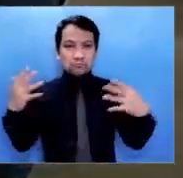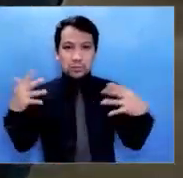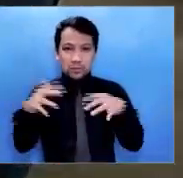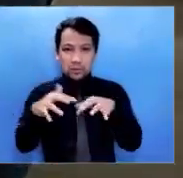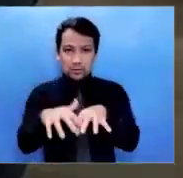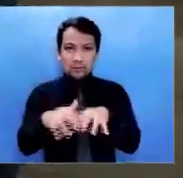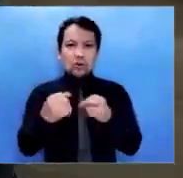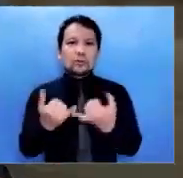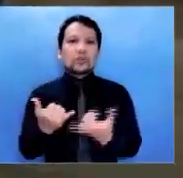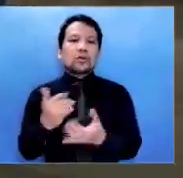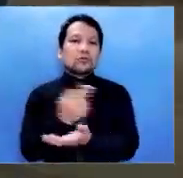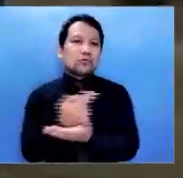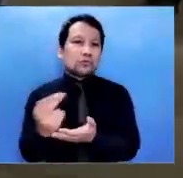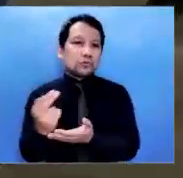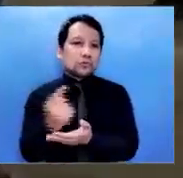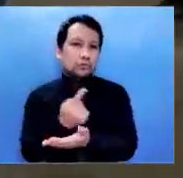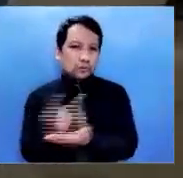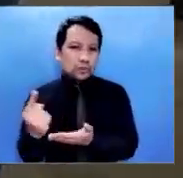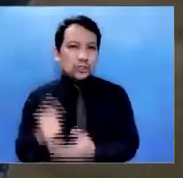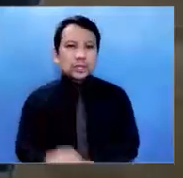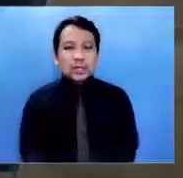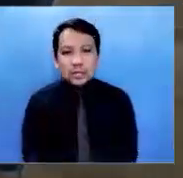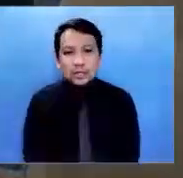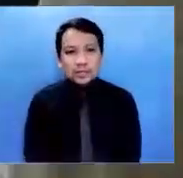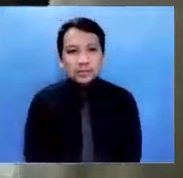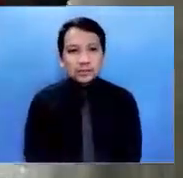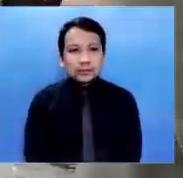ngayong Semana Santa.